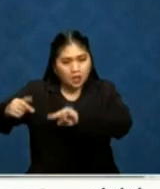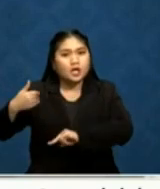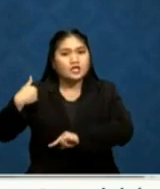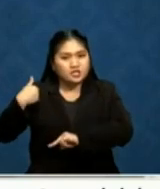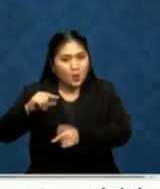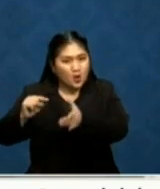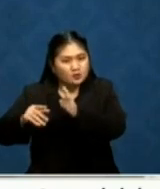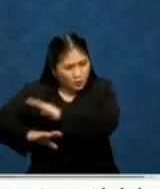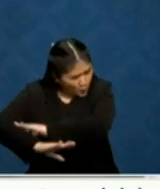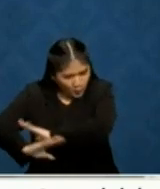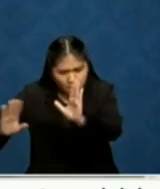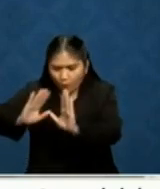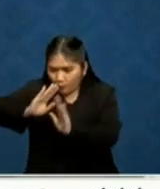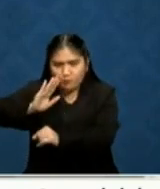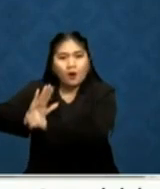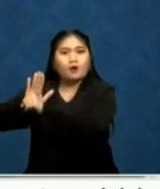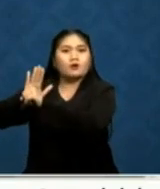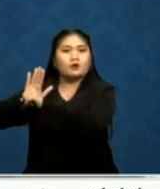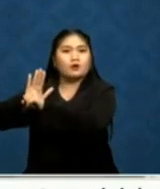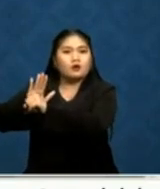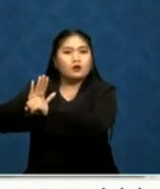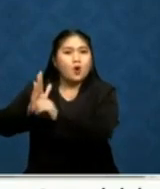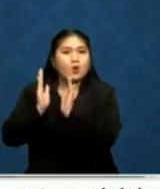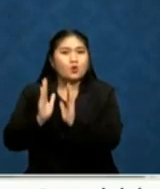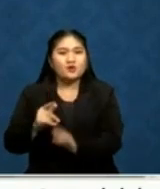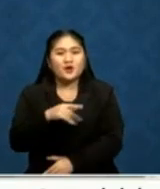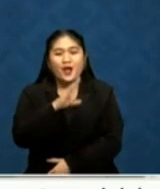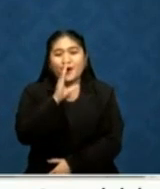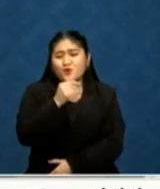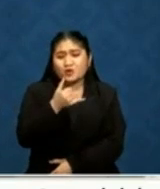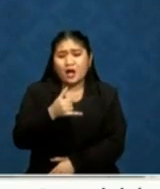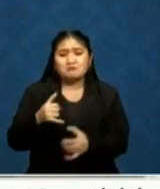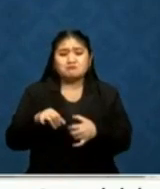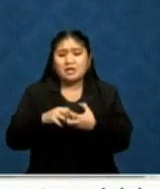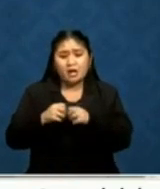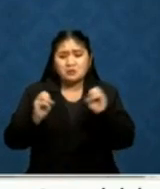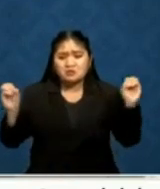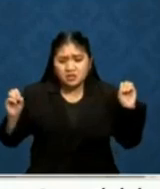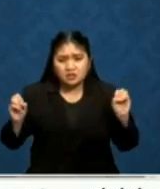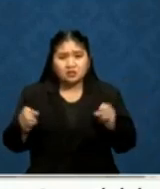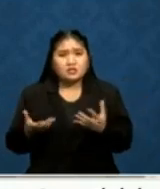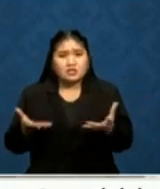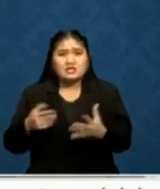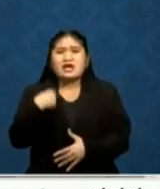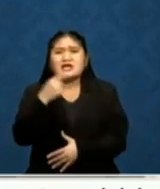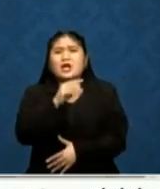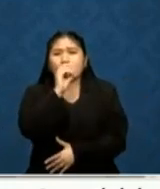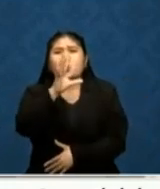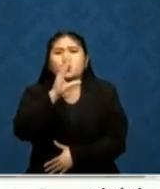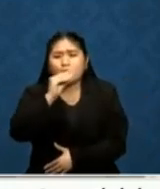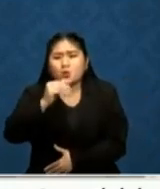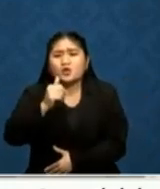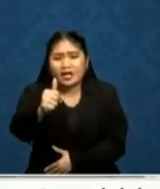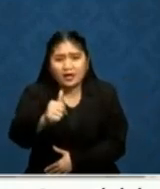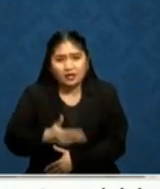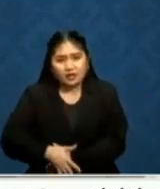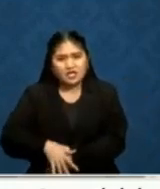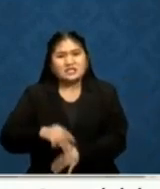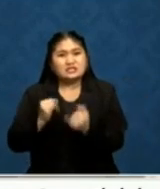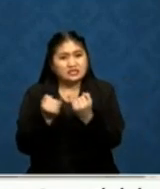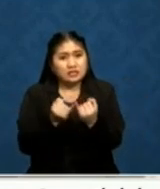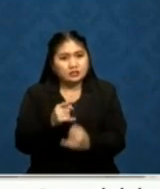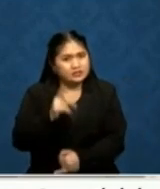มันต้องเลิกได้แล้วค่ะหลายคนมักชอบพูดกันว่าไม่เห็นเป็นอะไรเลยใครๆเขาก็ทำกันจริงๆแล้วมันเป็น